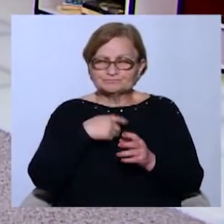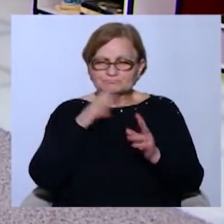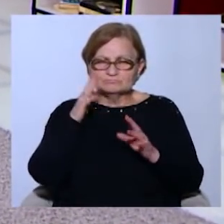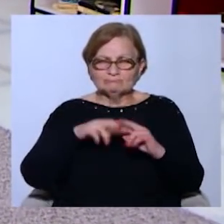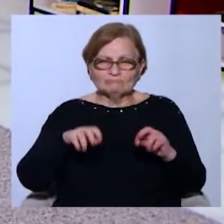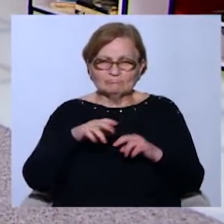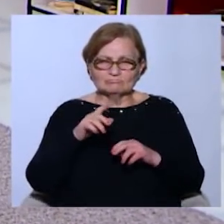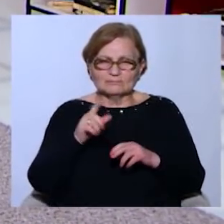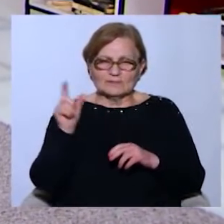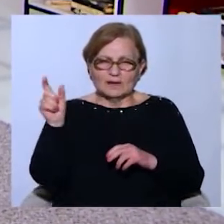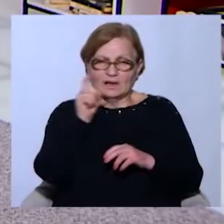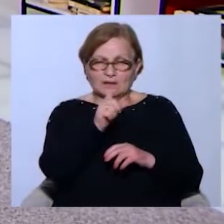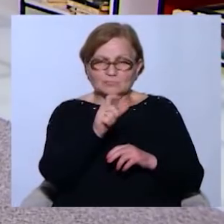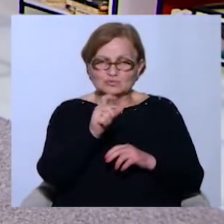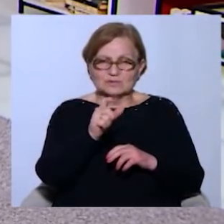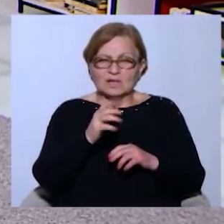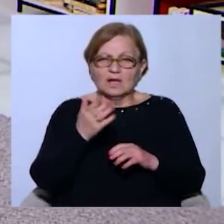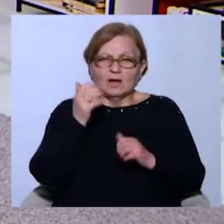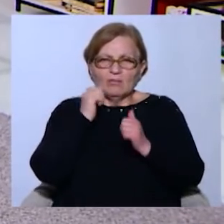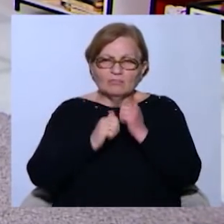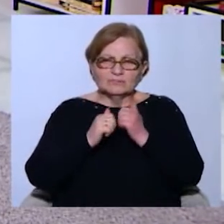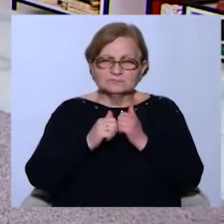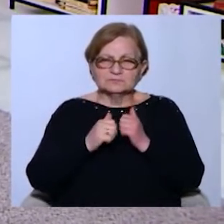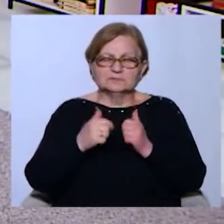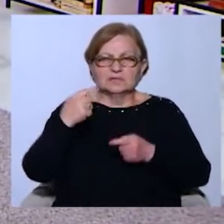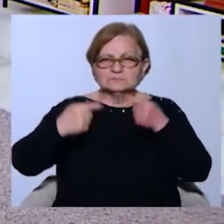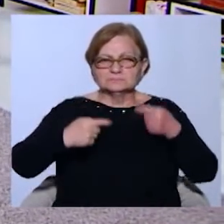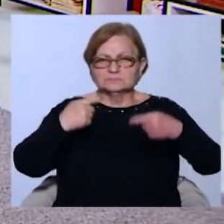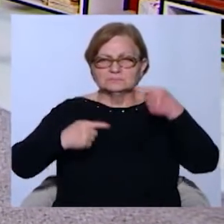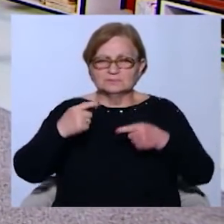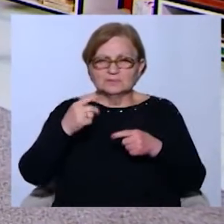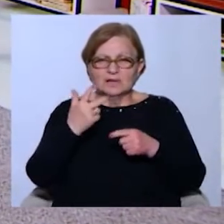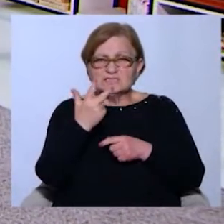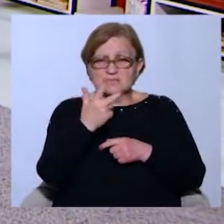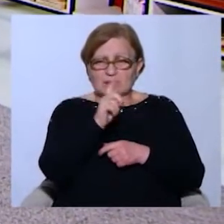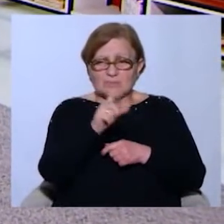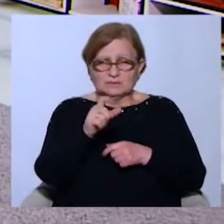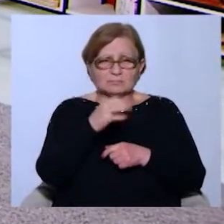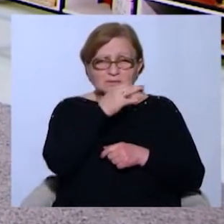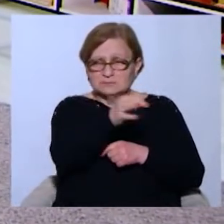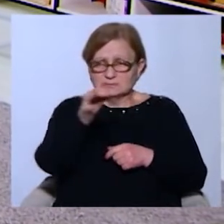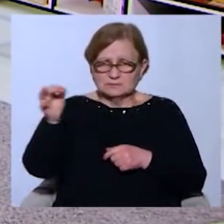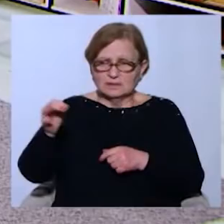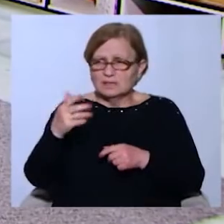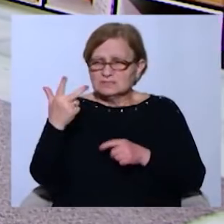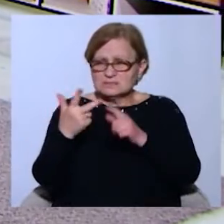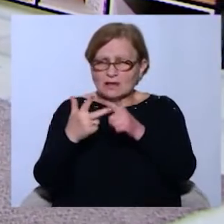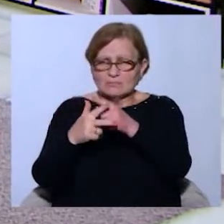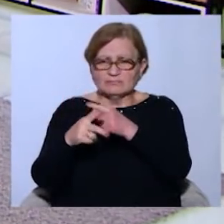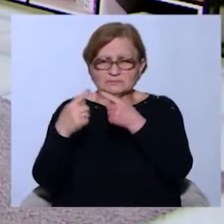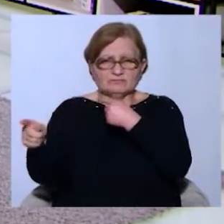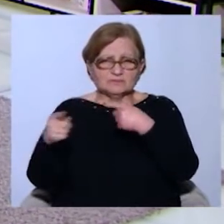რომელიც ყოველთვის აკამათო ხდება. სამ ადამიანს რო უთხრა, სამივე სხვადასხვა პასუხი აქვს. თან